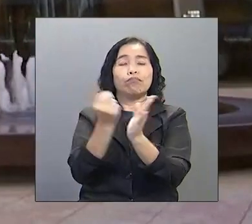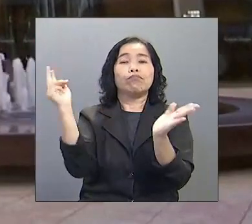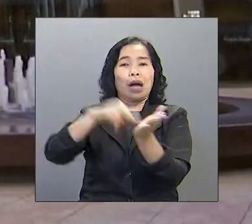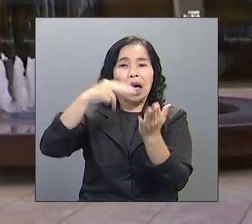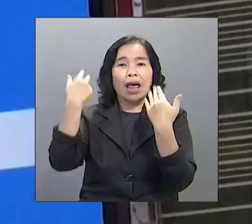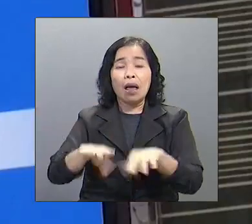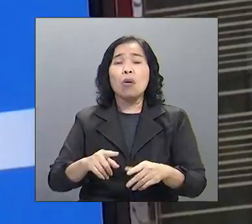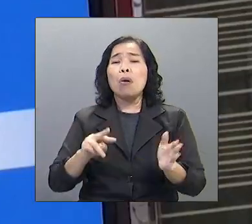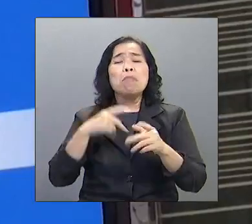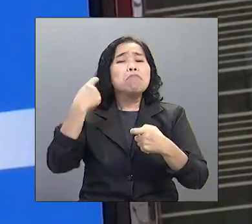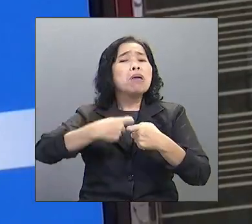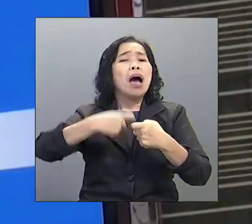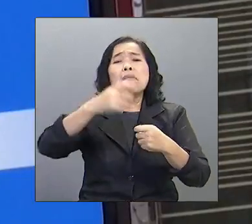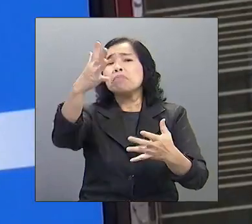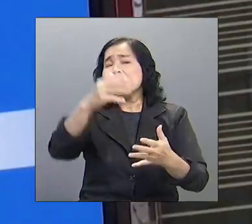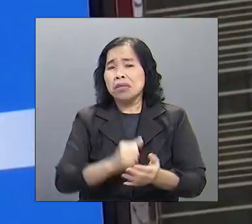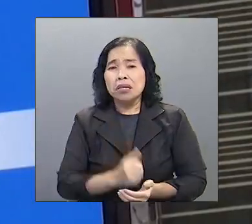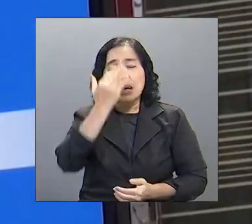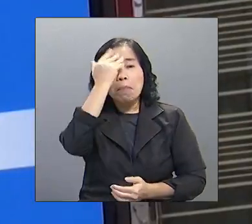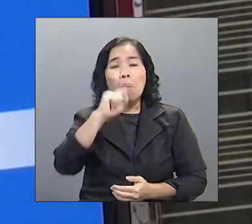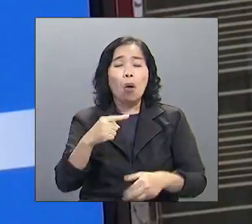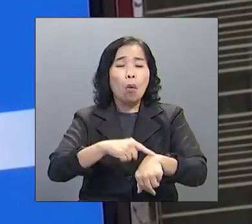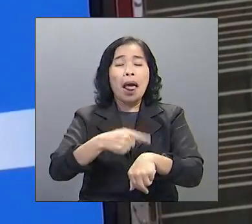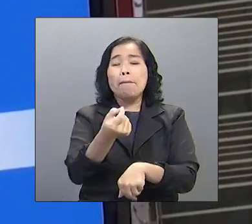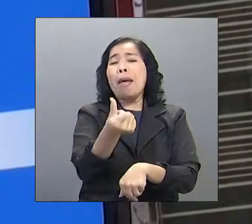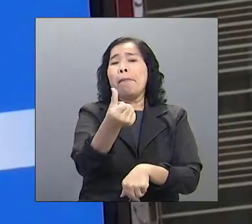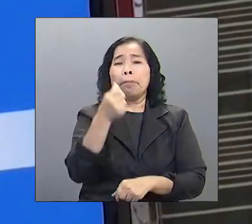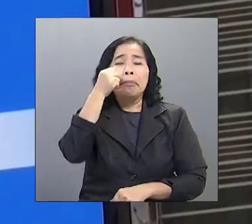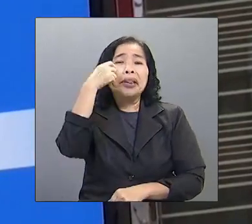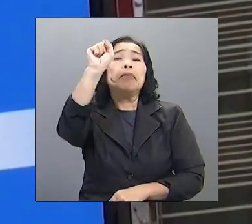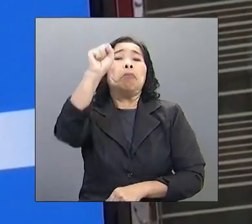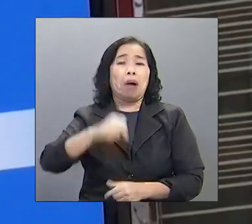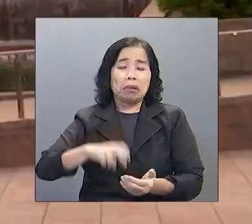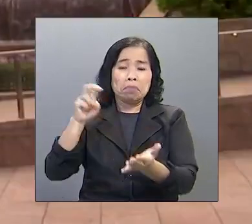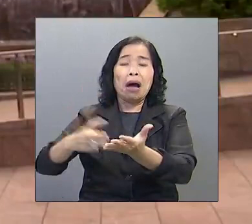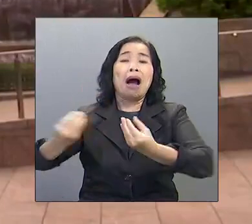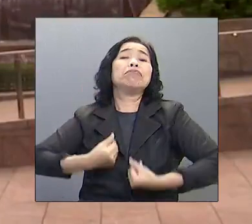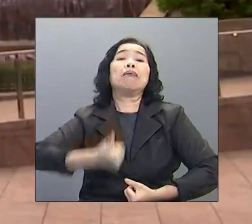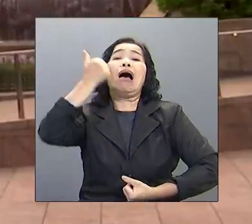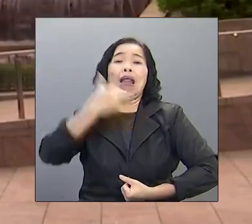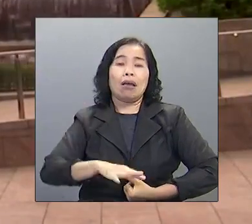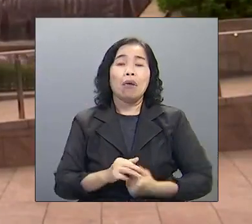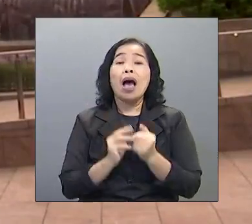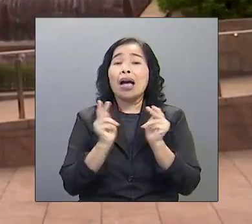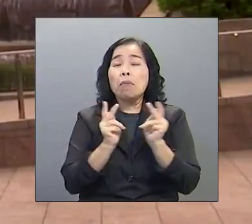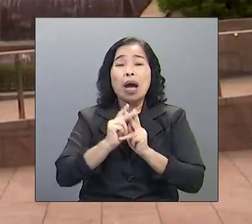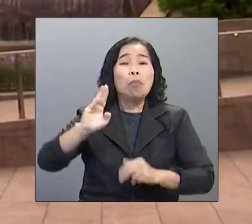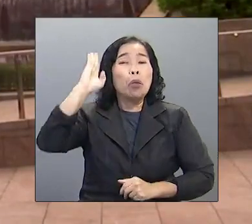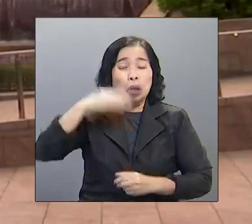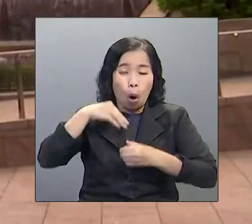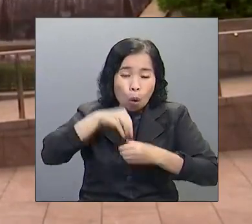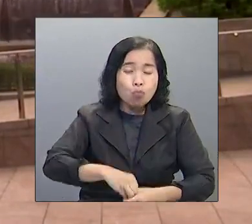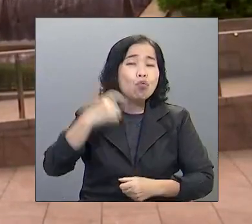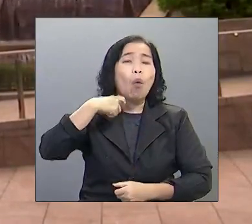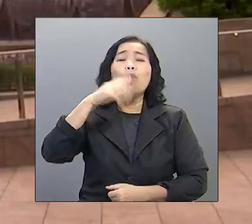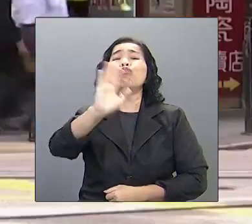ากค่ะข้อมูลจากทางการเขาชี้ว่ใช้เวลาเพ แ่ 10 วันเท่านั้นเอง stringsแล้วผู้บริหารของบริษัทไม่จำเป็ต้องอยให้องกง